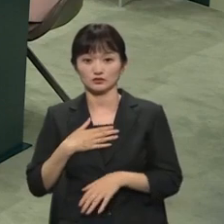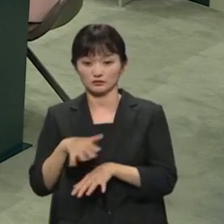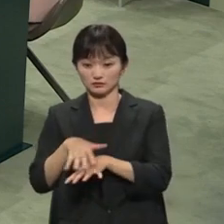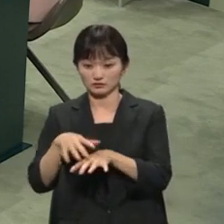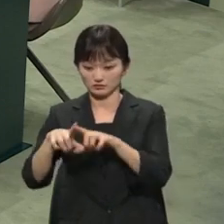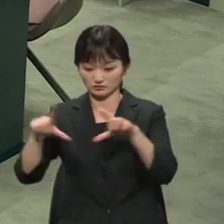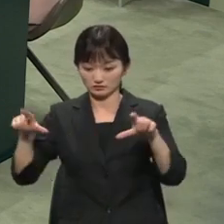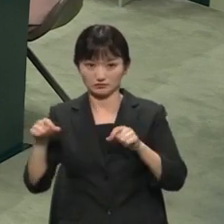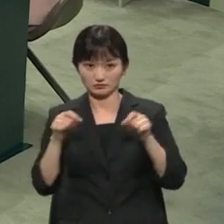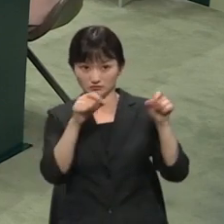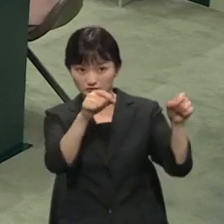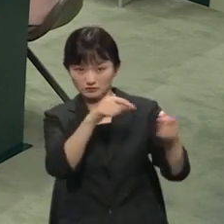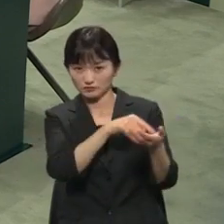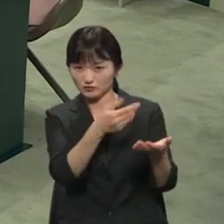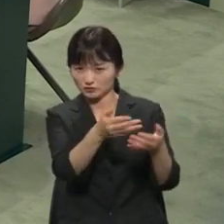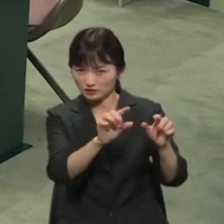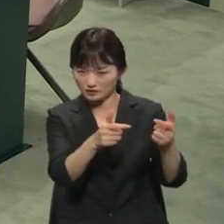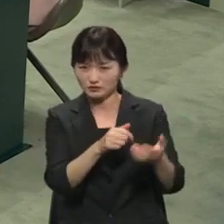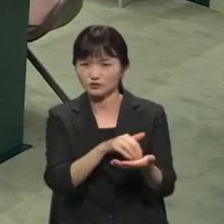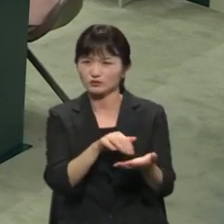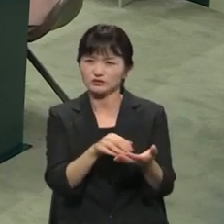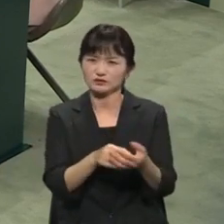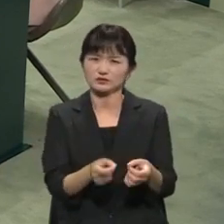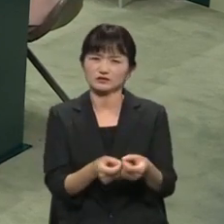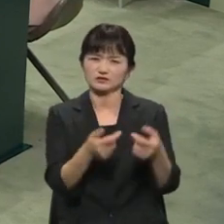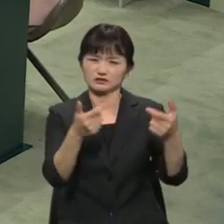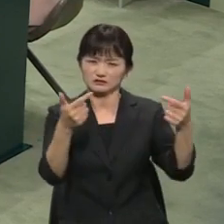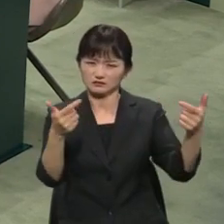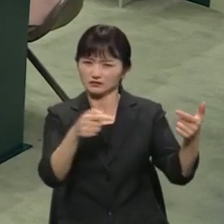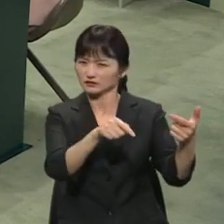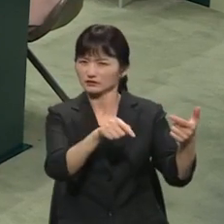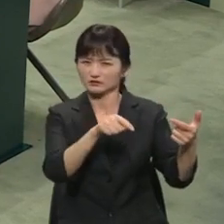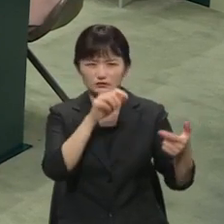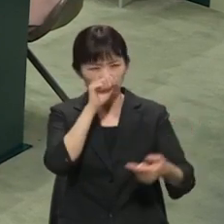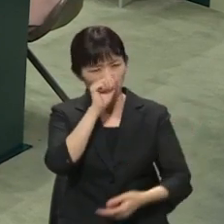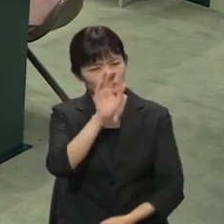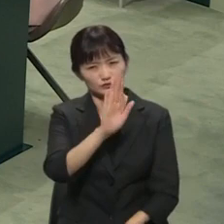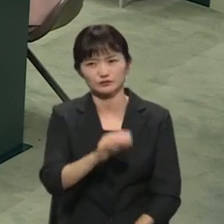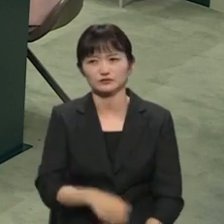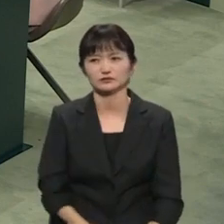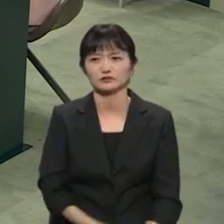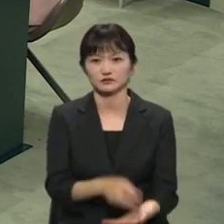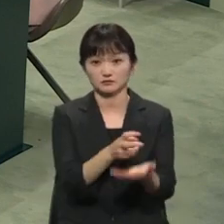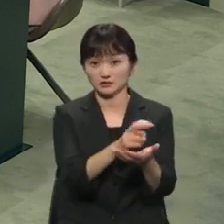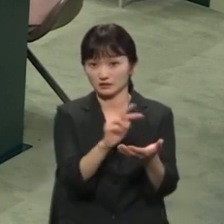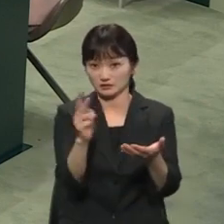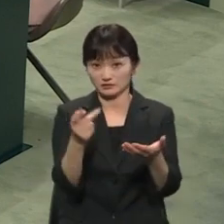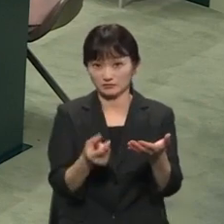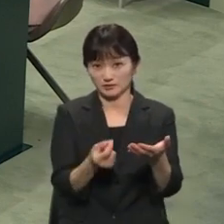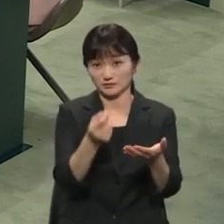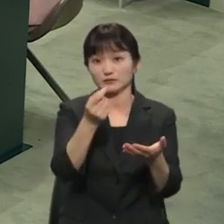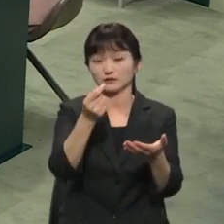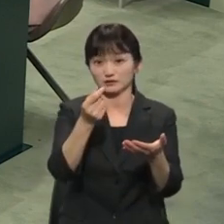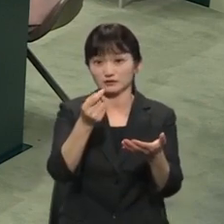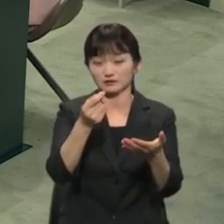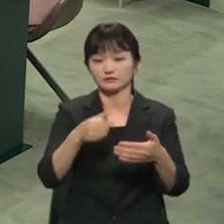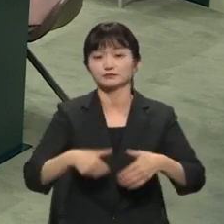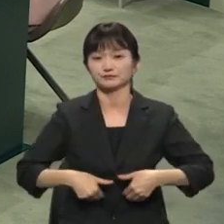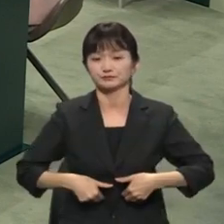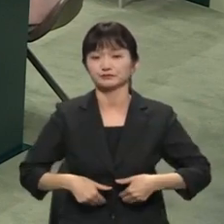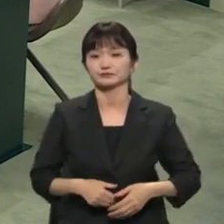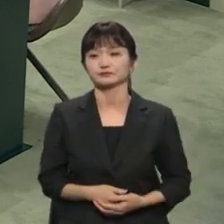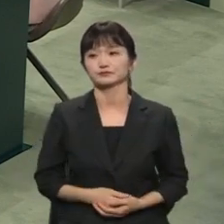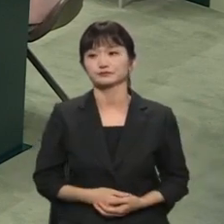걸려고는 하지만은 너무 난립하는 거는 저도 개인적으로는 좋지 않다고 봅니다 법개정 빨리 해야 된다네 필요하죠